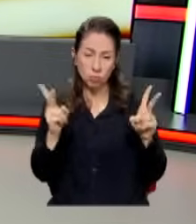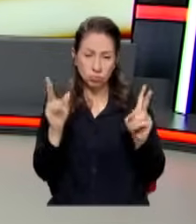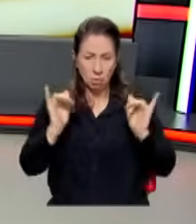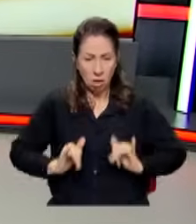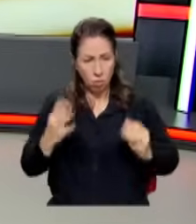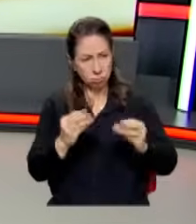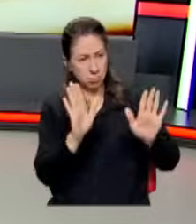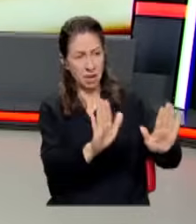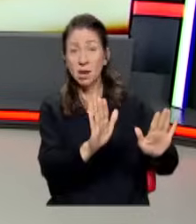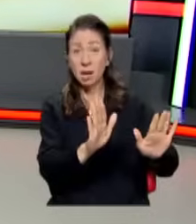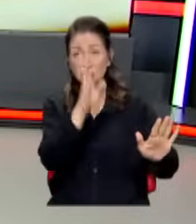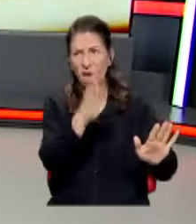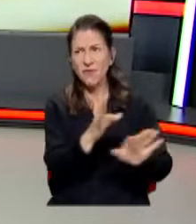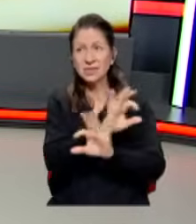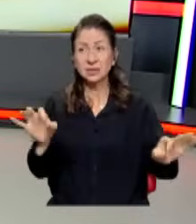olsun böylece.